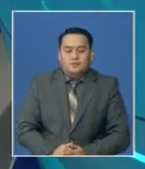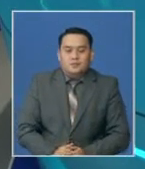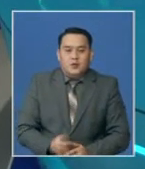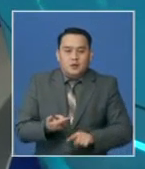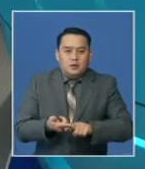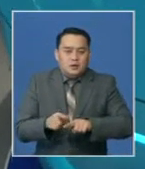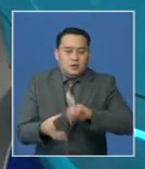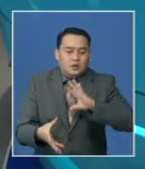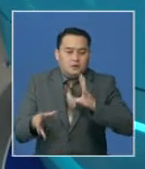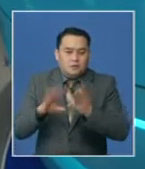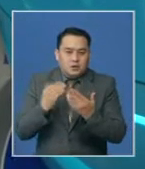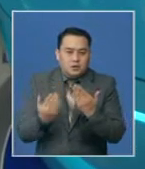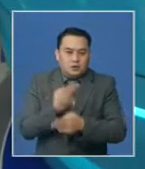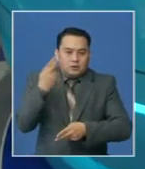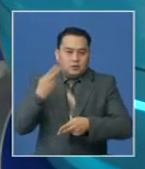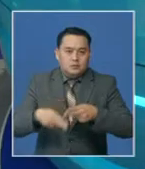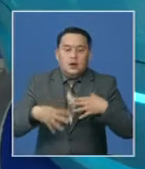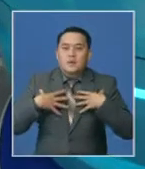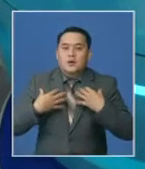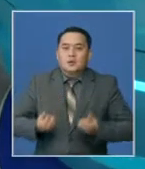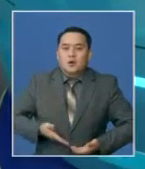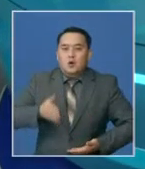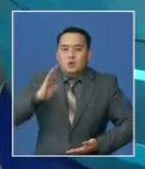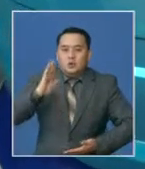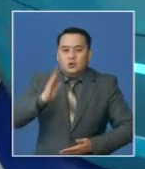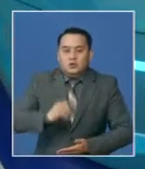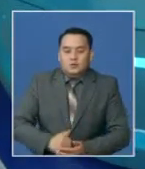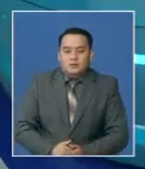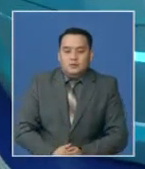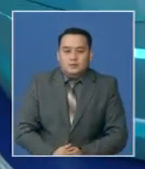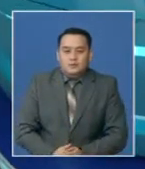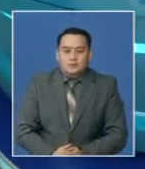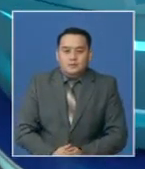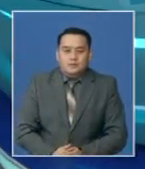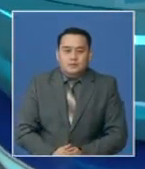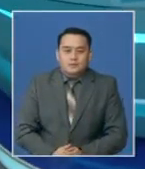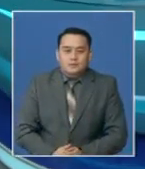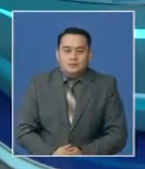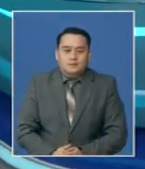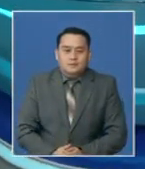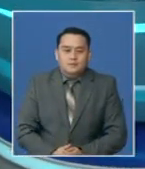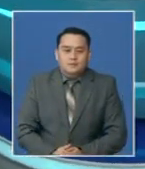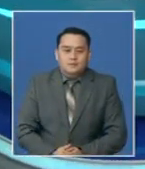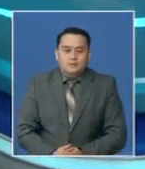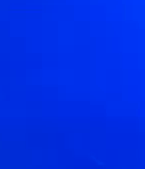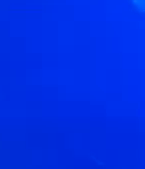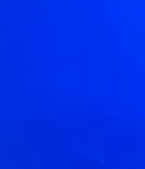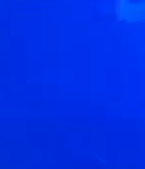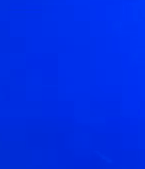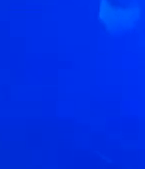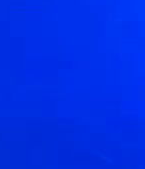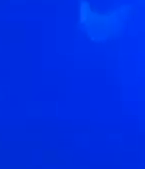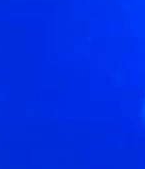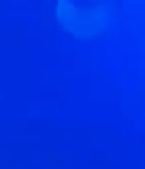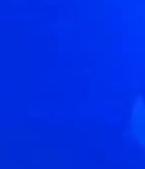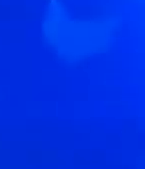уже в 7-й раз совместно с управлением спорта и с Федерацией бокса. Поэтому я надеюсь, что этот традиционный турнир в